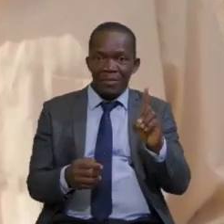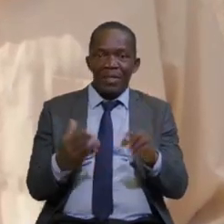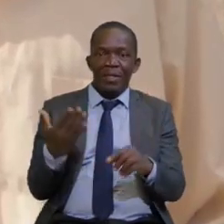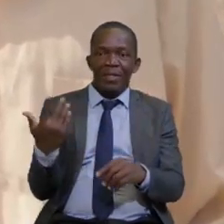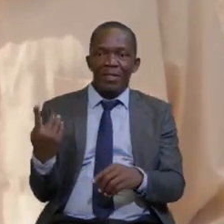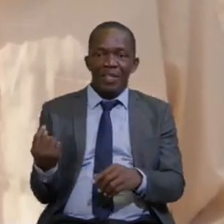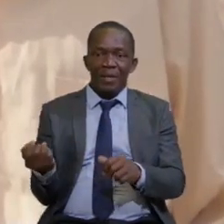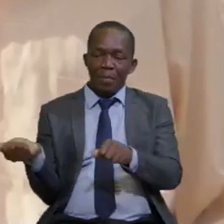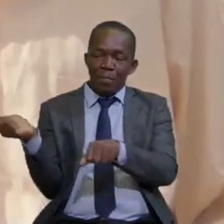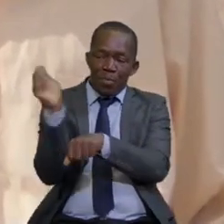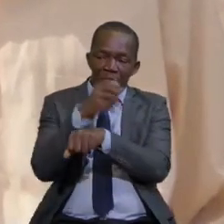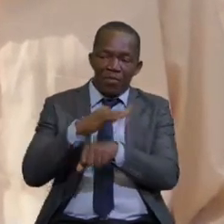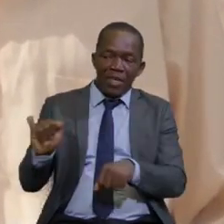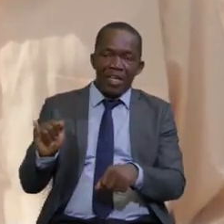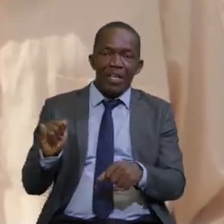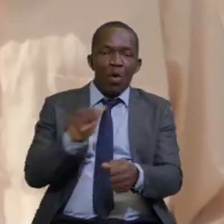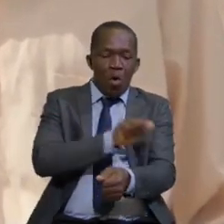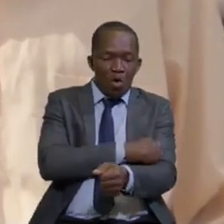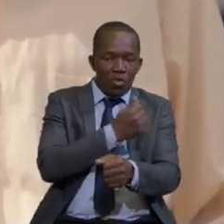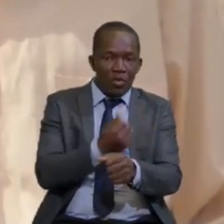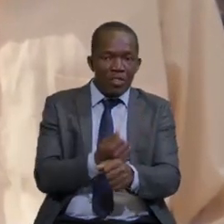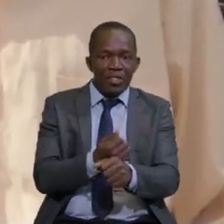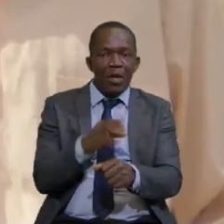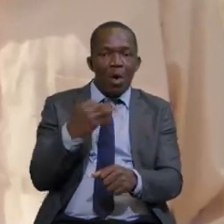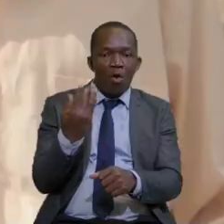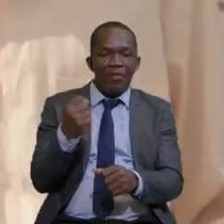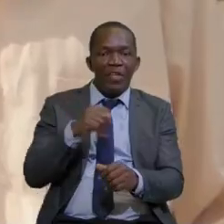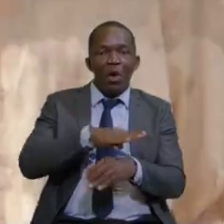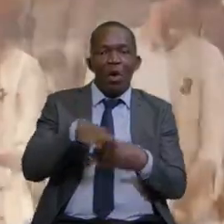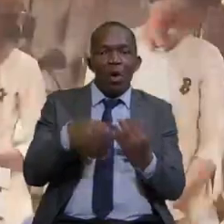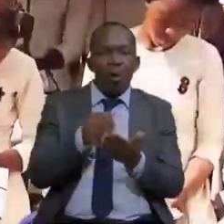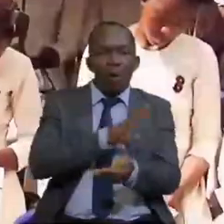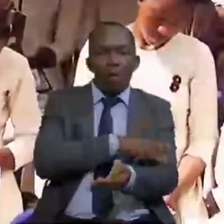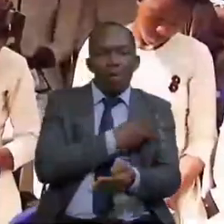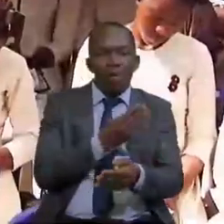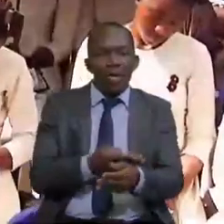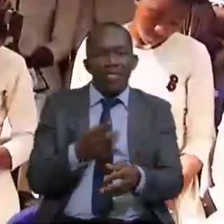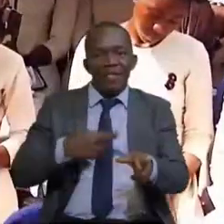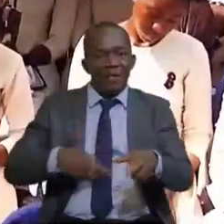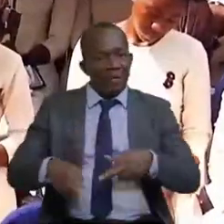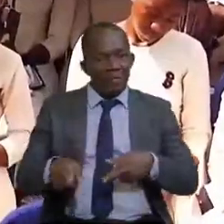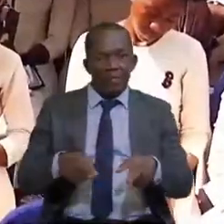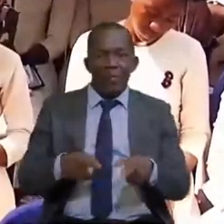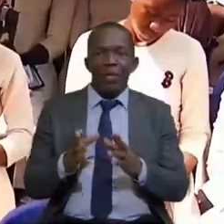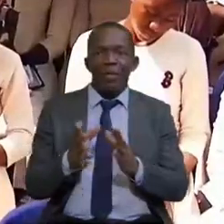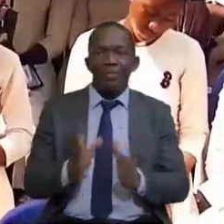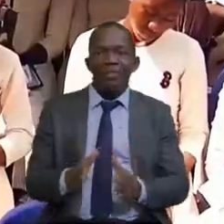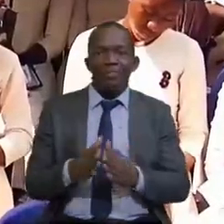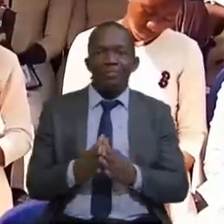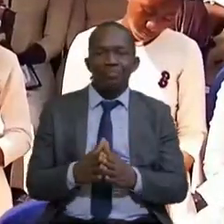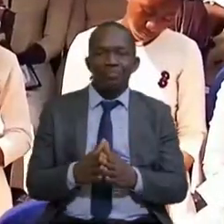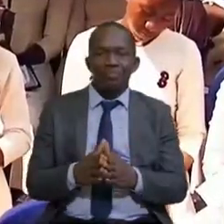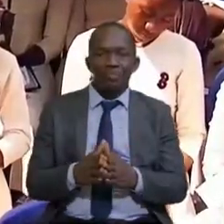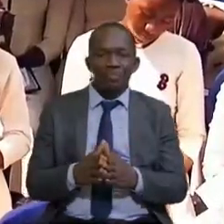dominante du souverain tout-puissant, Seigneur des Seigneurs, et le Seigneur de toute gloire et de toute